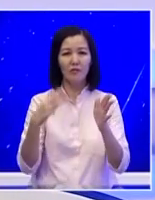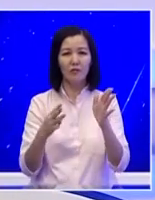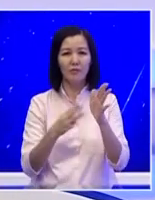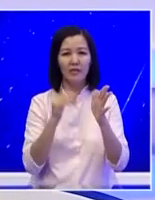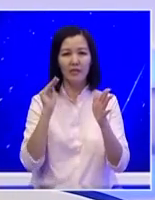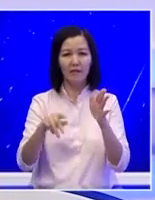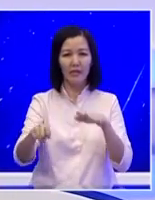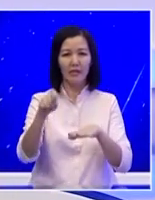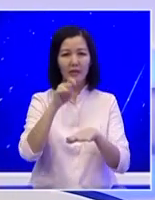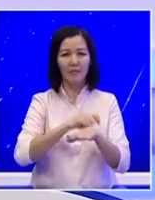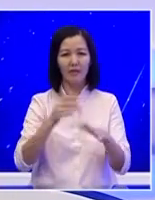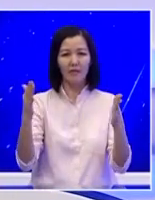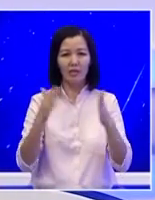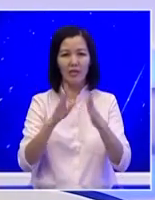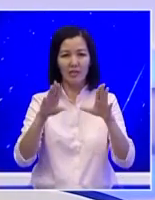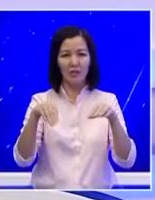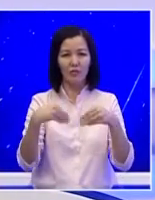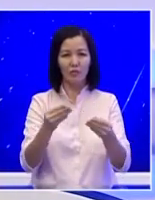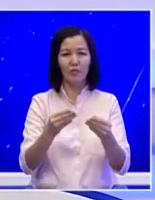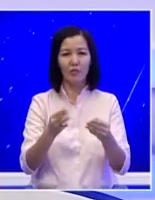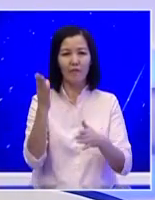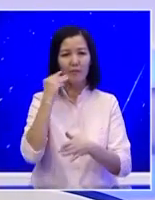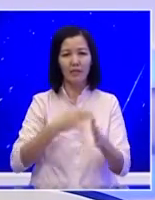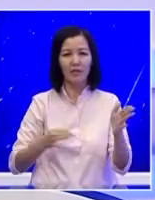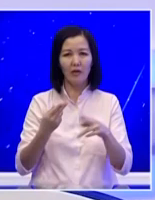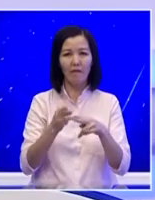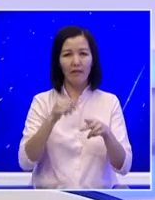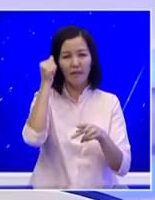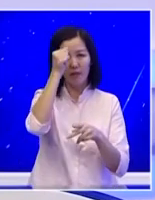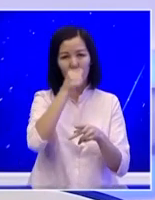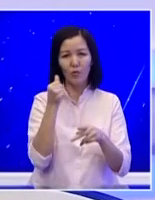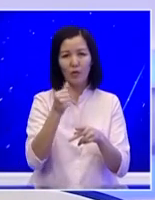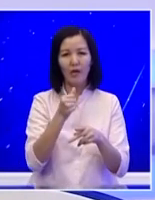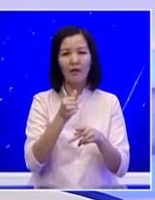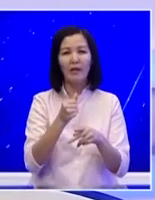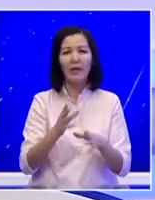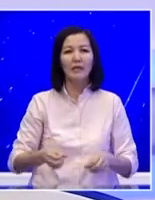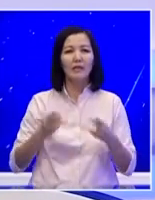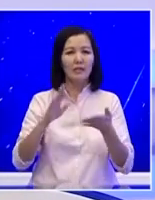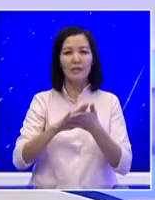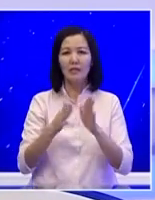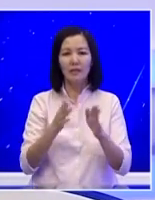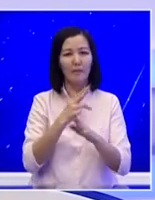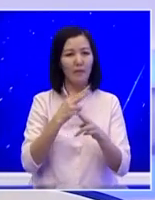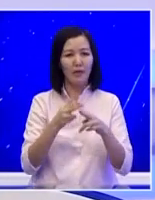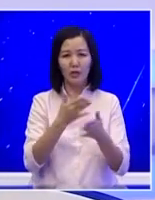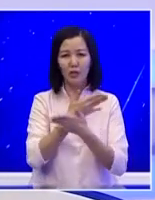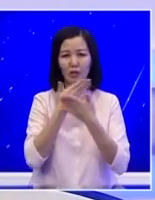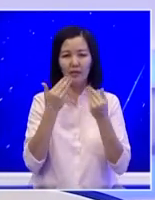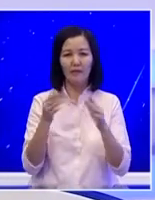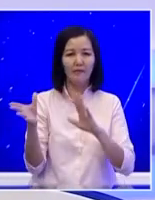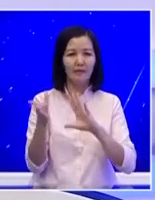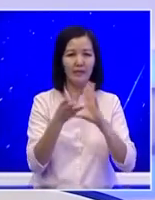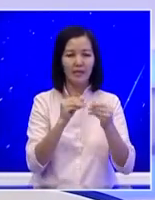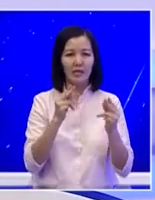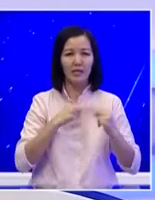938 тысяч квадратных метров жилья сдадут в эксплуатацию в Алматинской области в этом году. Несмотря на режим чрезвычайного положения, все работы